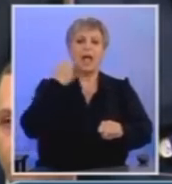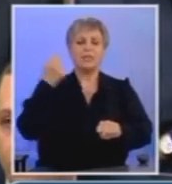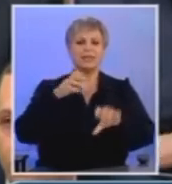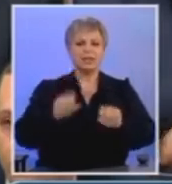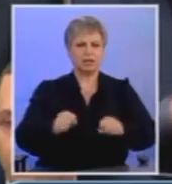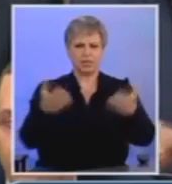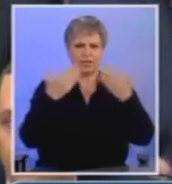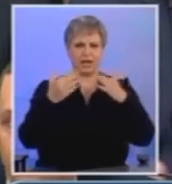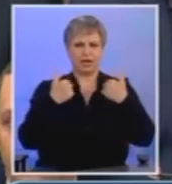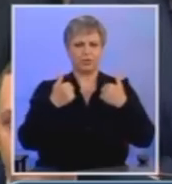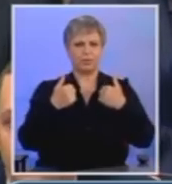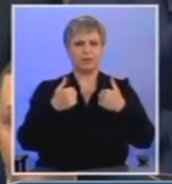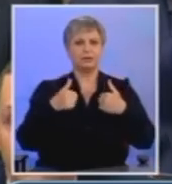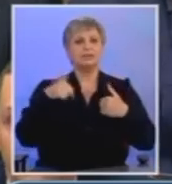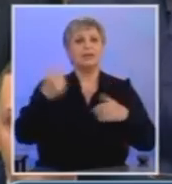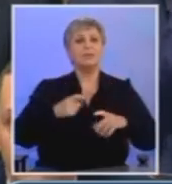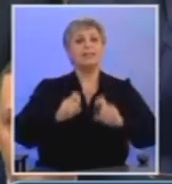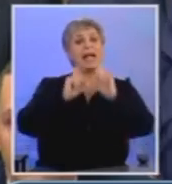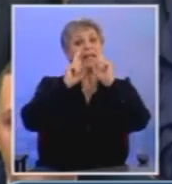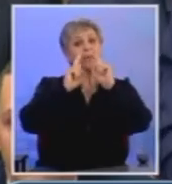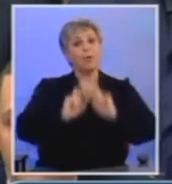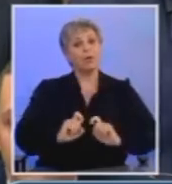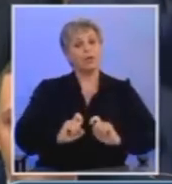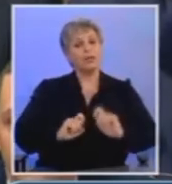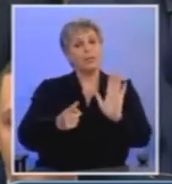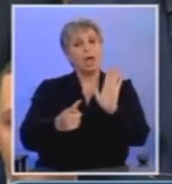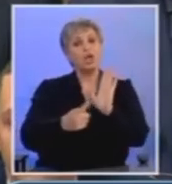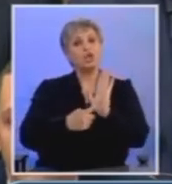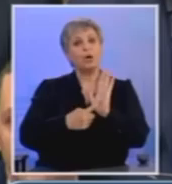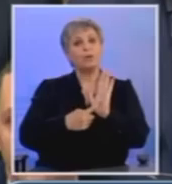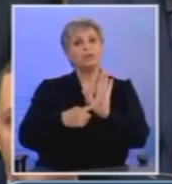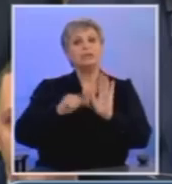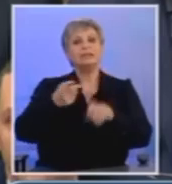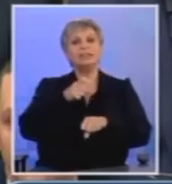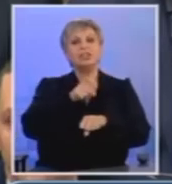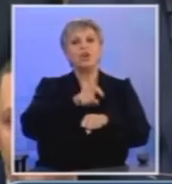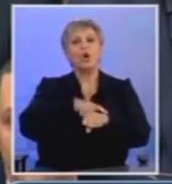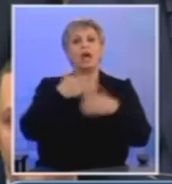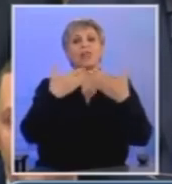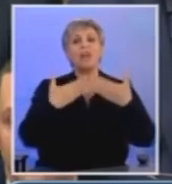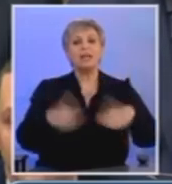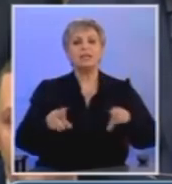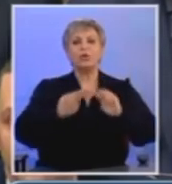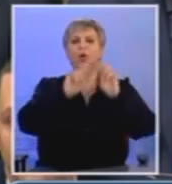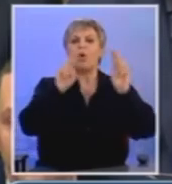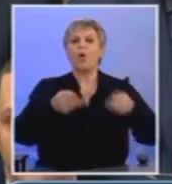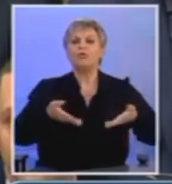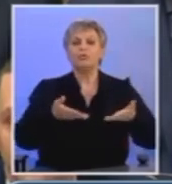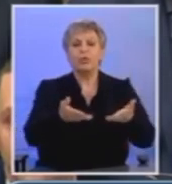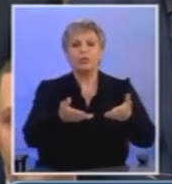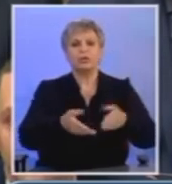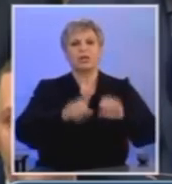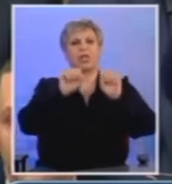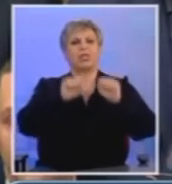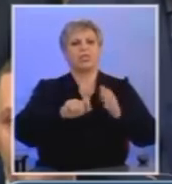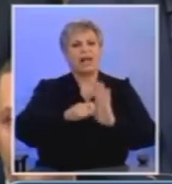υποχρεωνόμαστε εδώ να έρθουμε για να ψηφίσουμε νόμο τι ώρα θα ανοίγουν και θα κλείνουν οι φούρνοι, τι θα πουλάνε